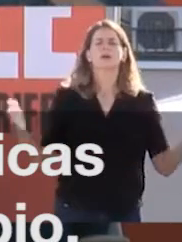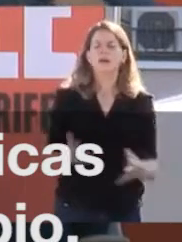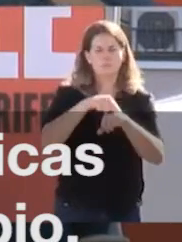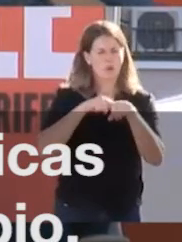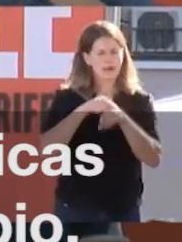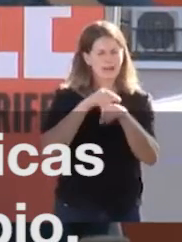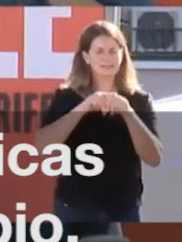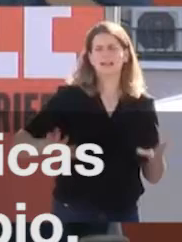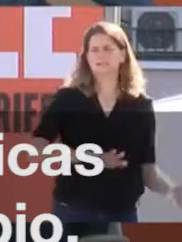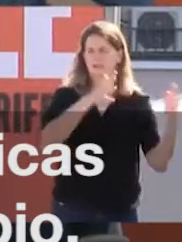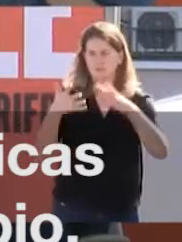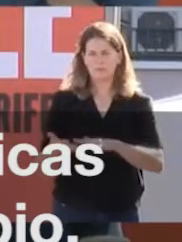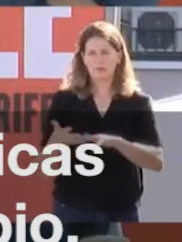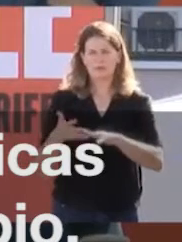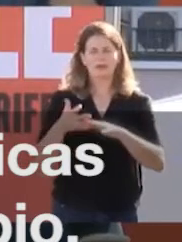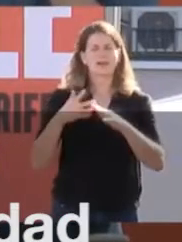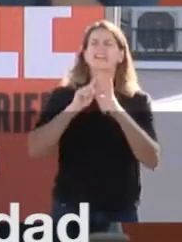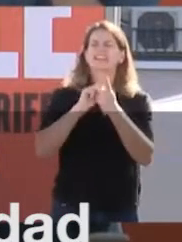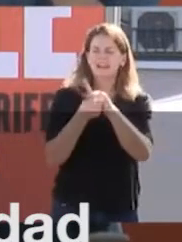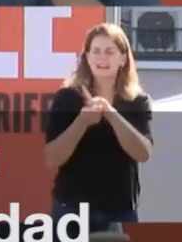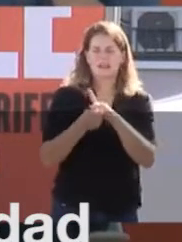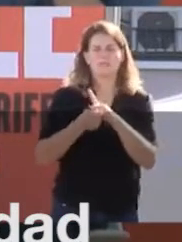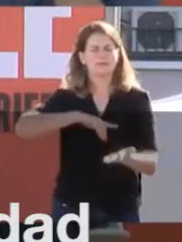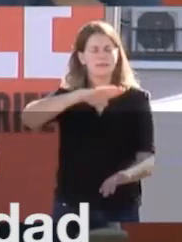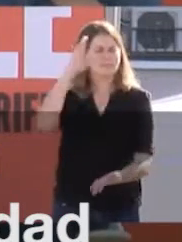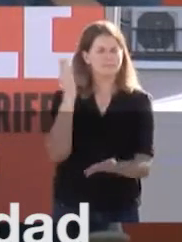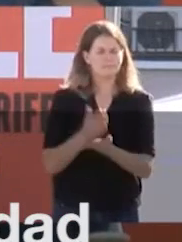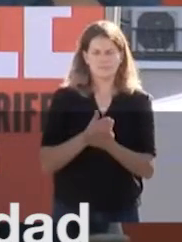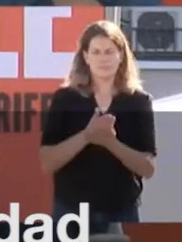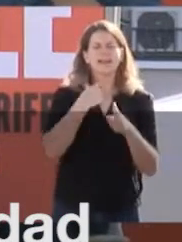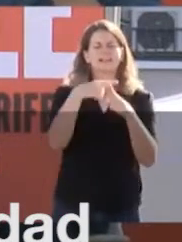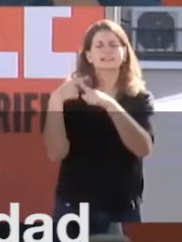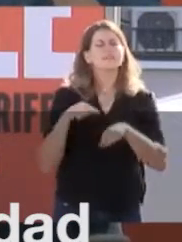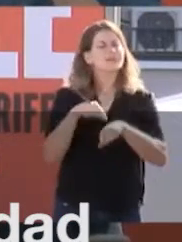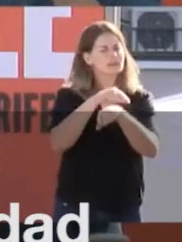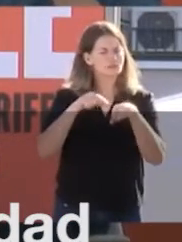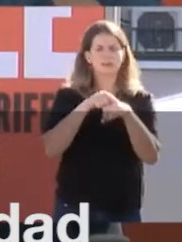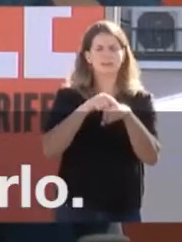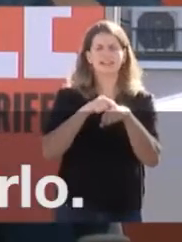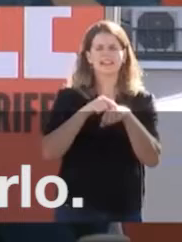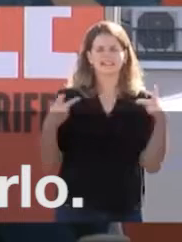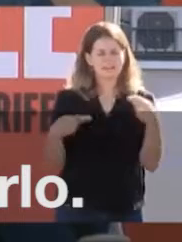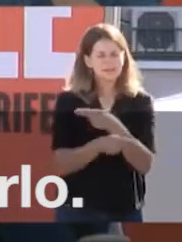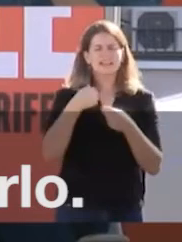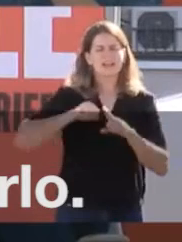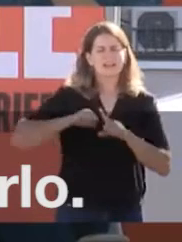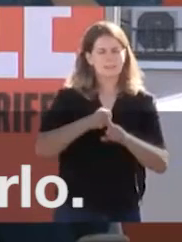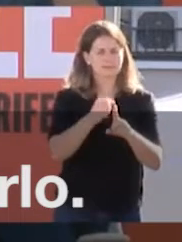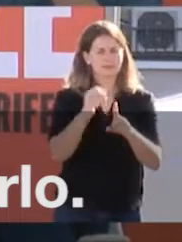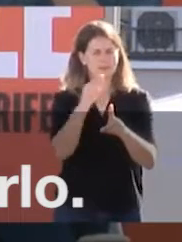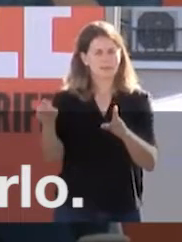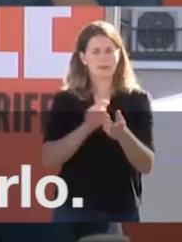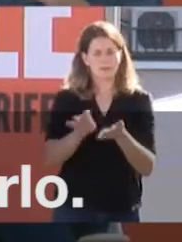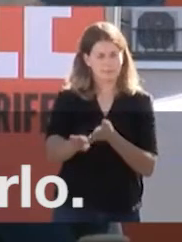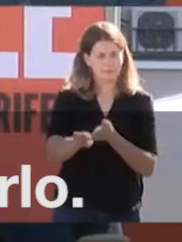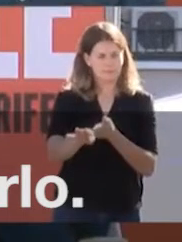polítiques transformadores, de canvi, de plantar cara també a les polítiques de l'austeritat i repressives del Partit Popular